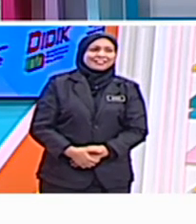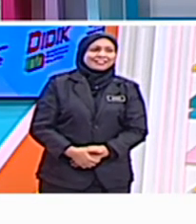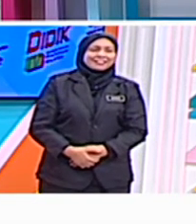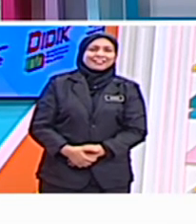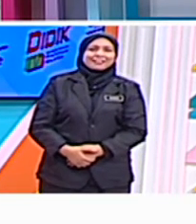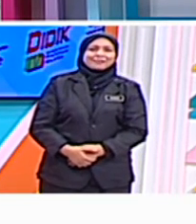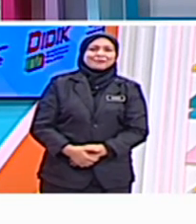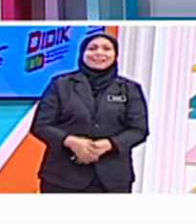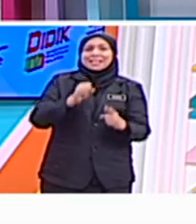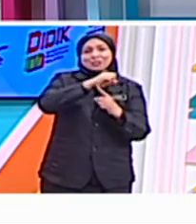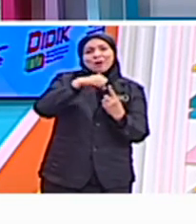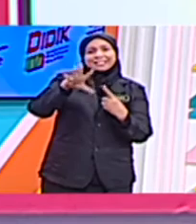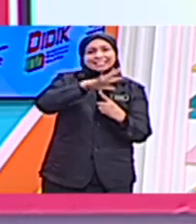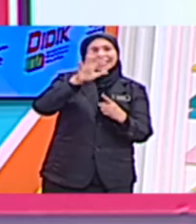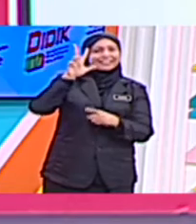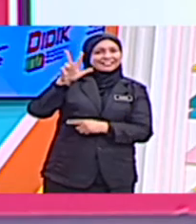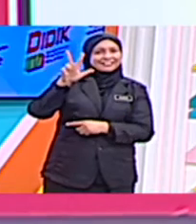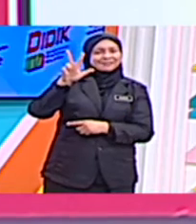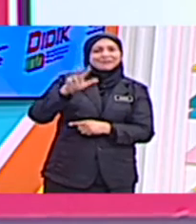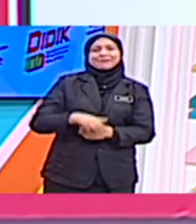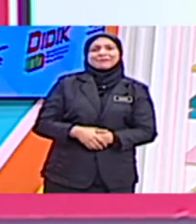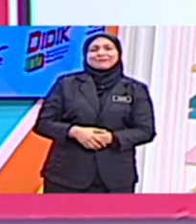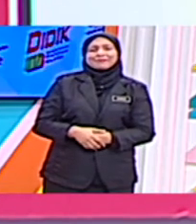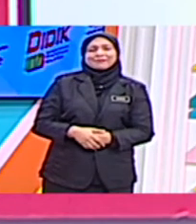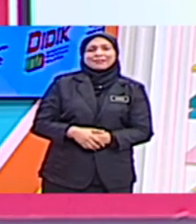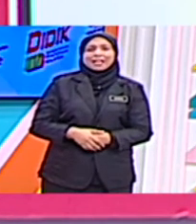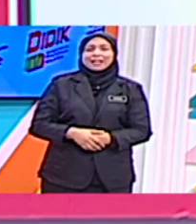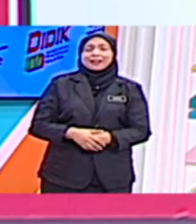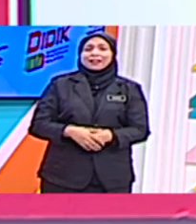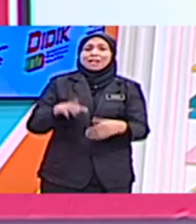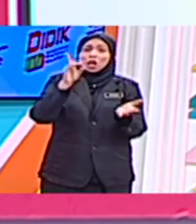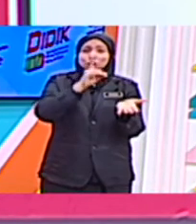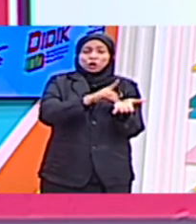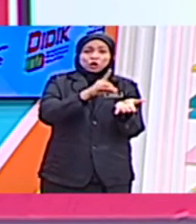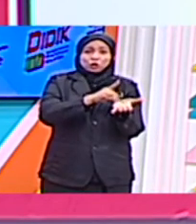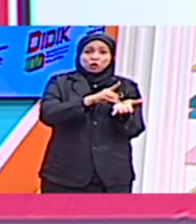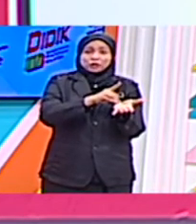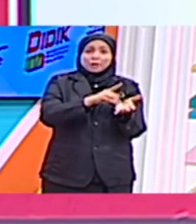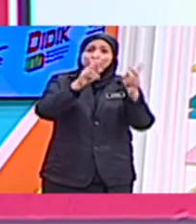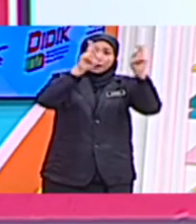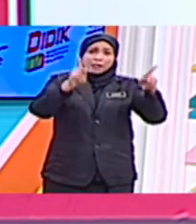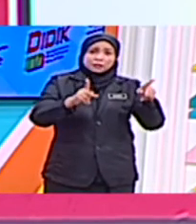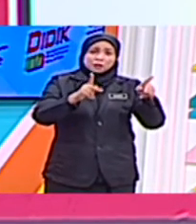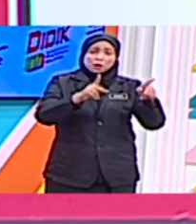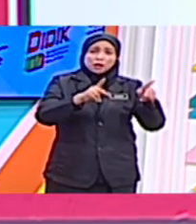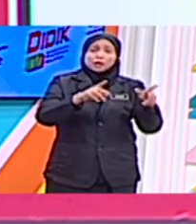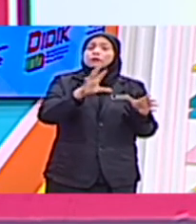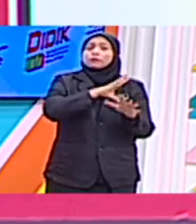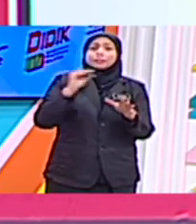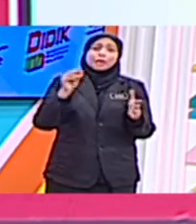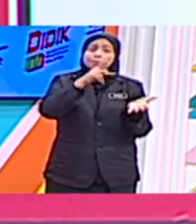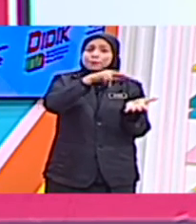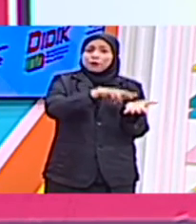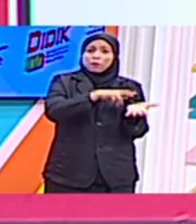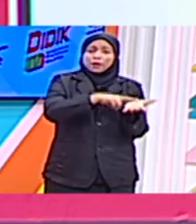ketiga. Okey, yang ketiga. Tadi tak boleh, yang ni pun tak boleh. Kita tengok yang ketiga ni. Doktor memeriksa dan merawat